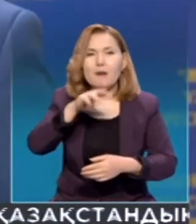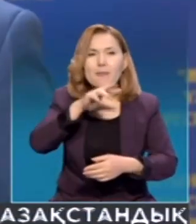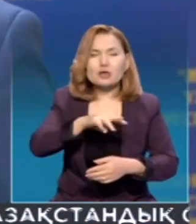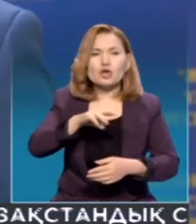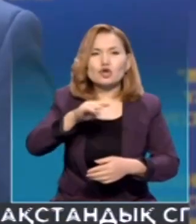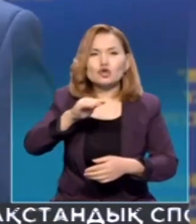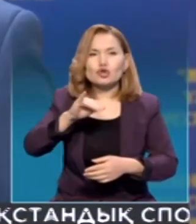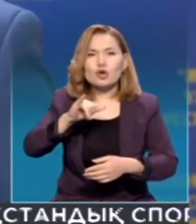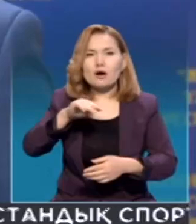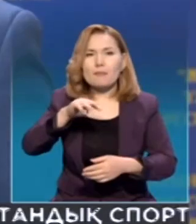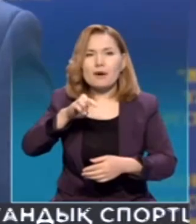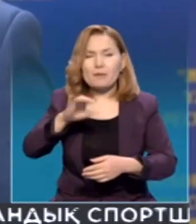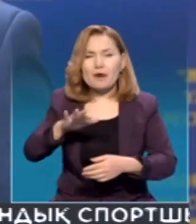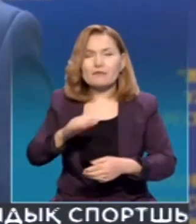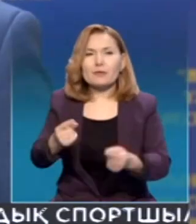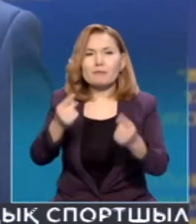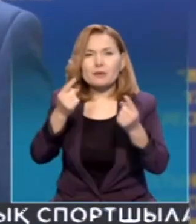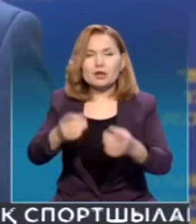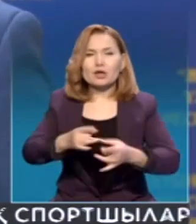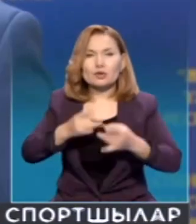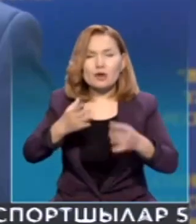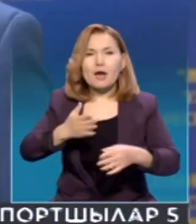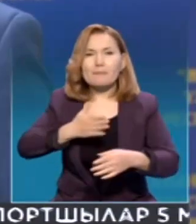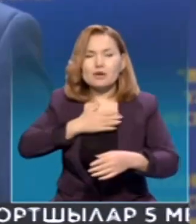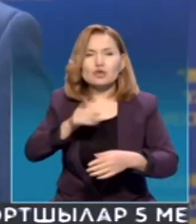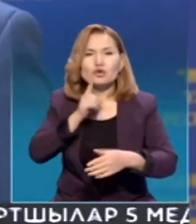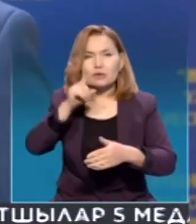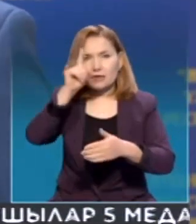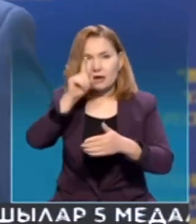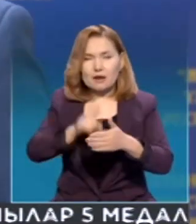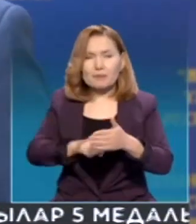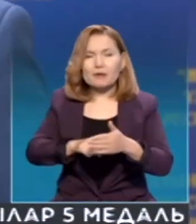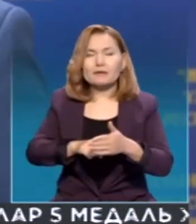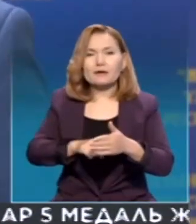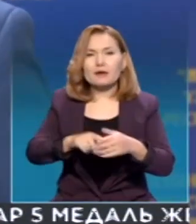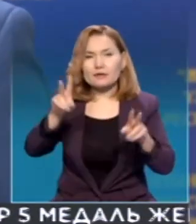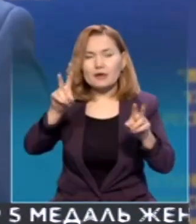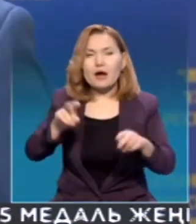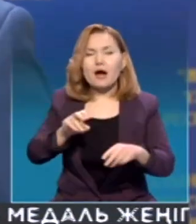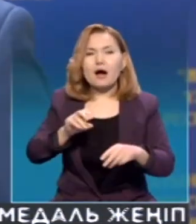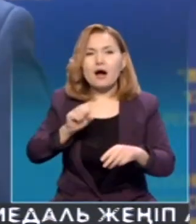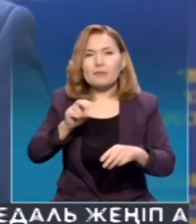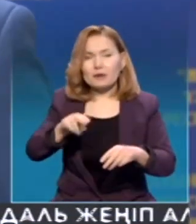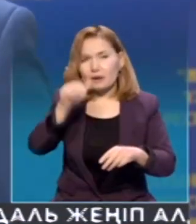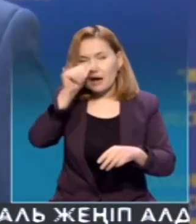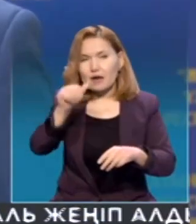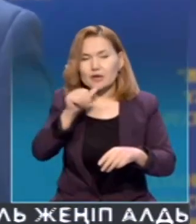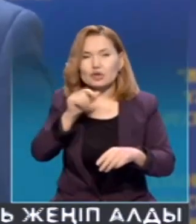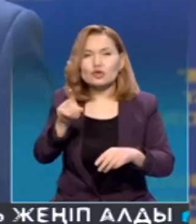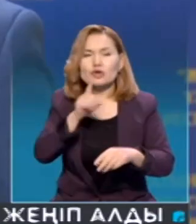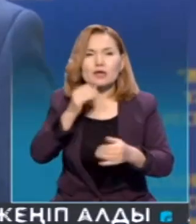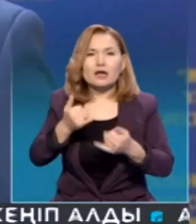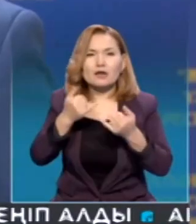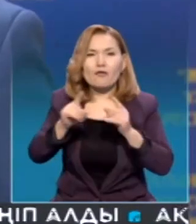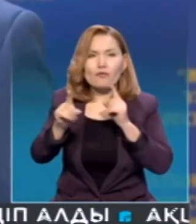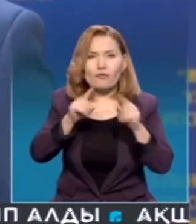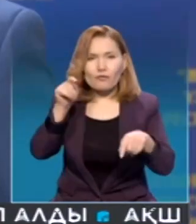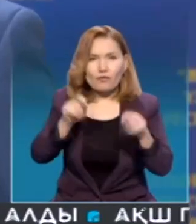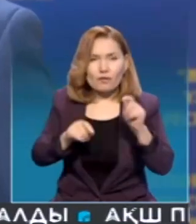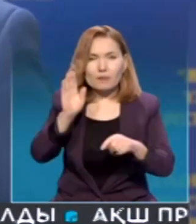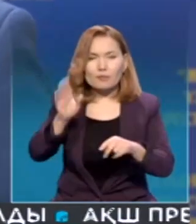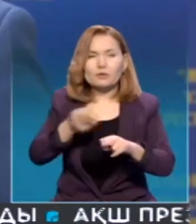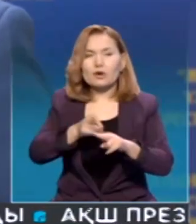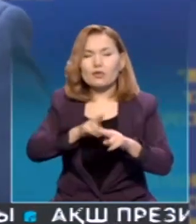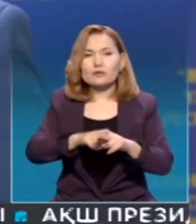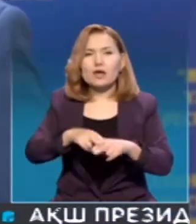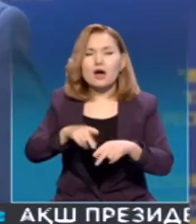Жұмабаевтың жаңағы мерейтойы, соған байланысты мен жастарға сенемін атты сәуір айында республикалық форум болады. Және де осы